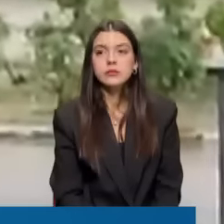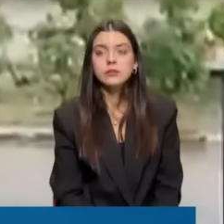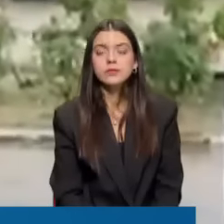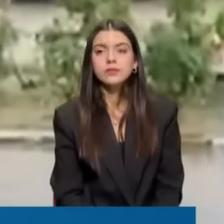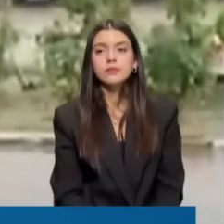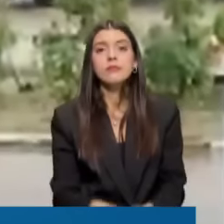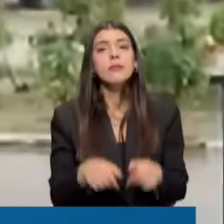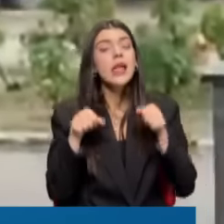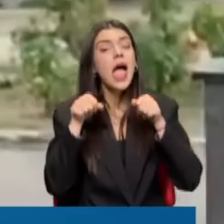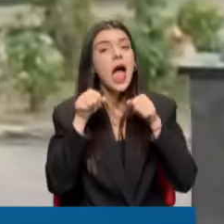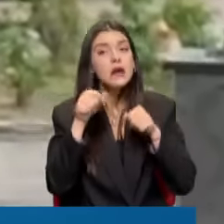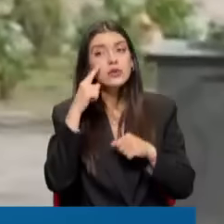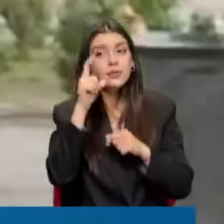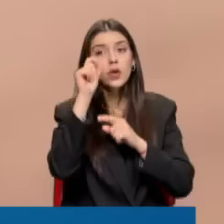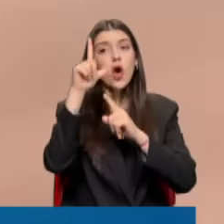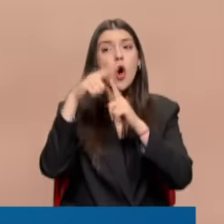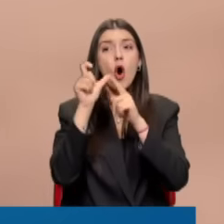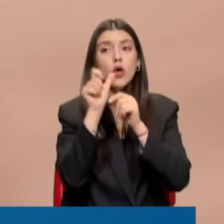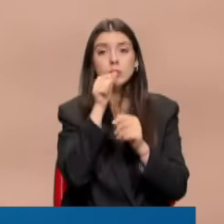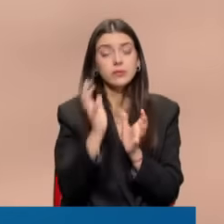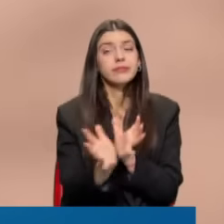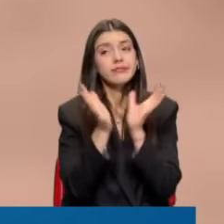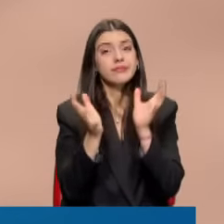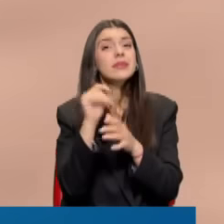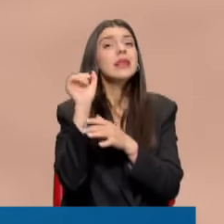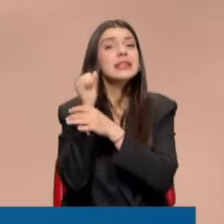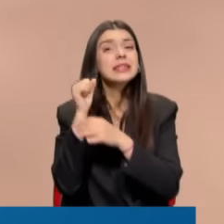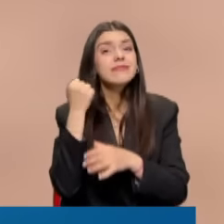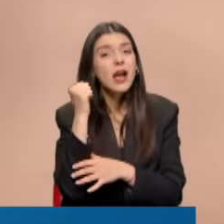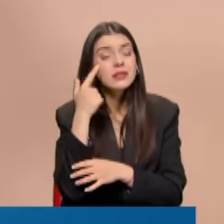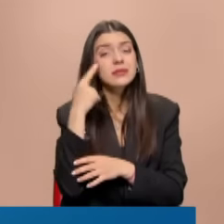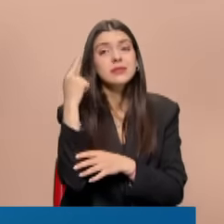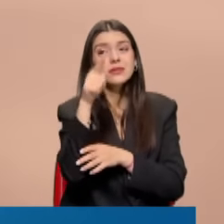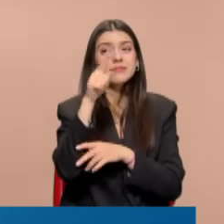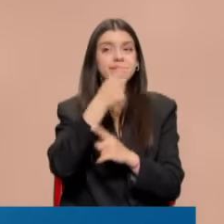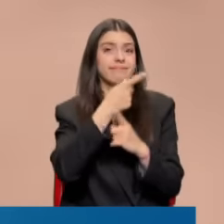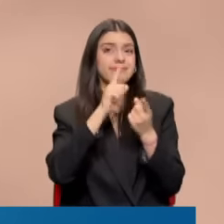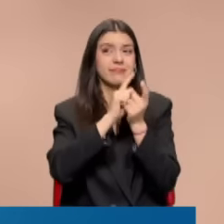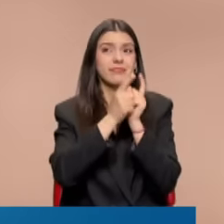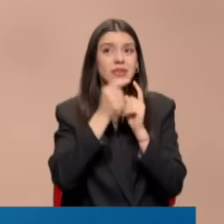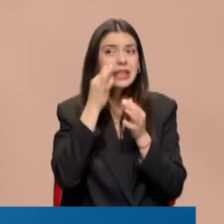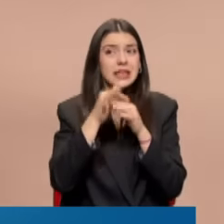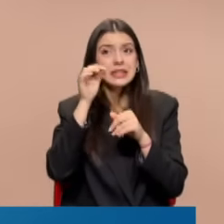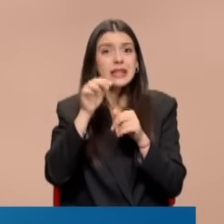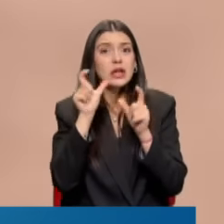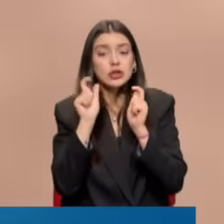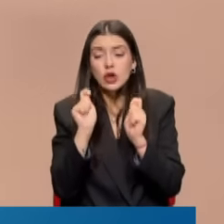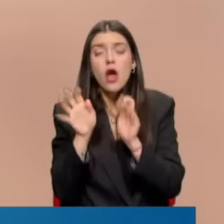Erzurum Oltu'da mazgallar taştı Sivas gemerek'te bir sürücü selde mahsur